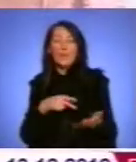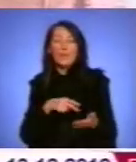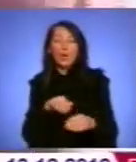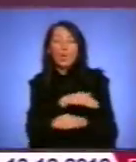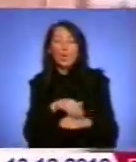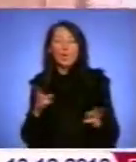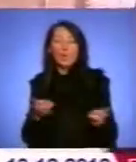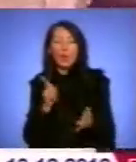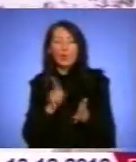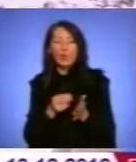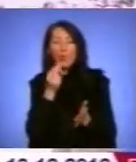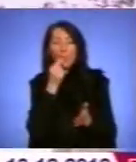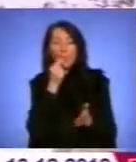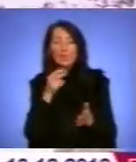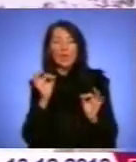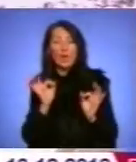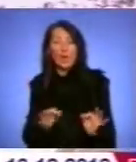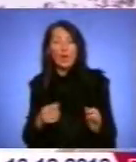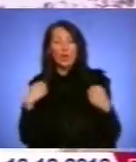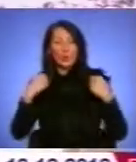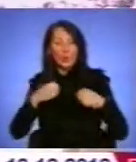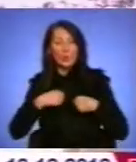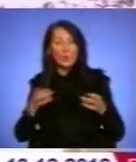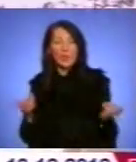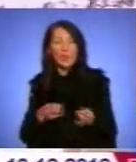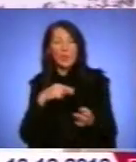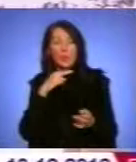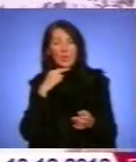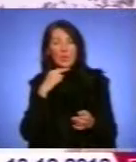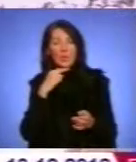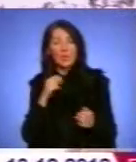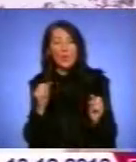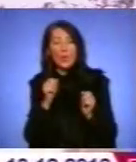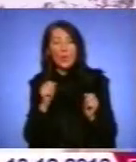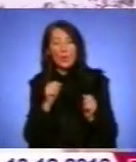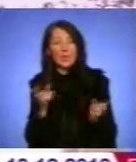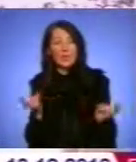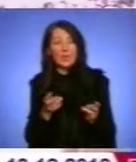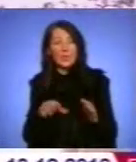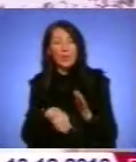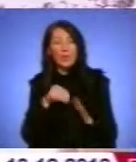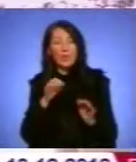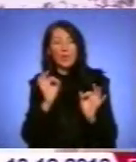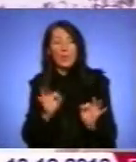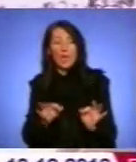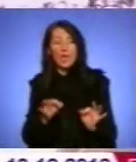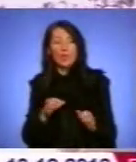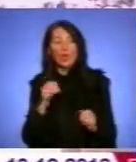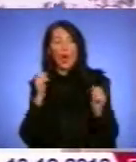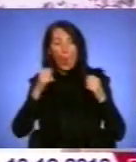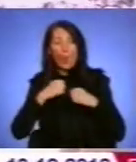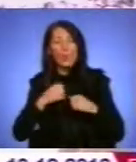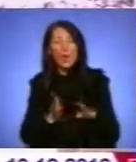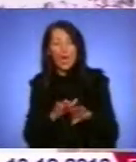та правильно одягнутися. Треба остерігатися морозів, треба підбирати правильне одіж, треба підбирати правильне взуття. І таким чином